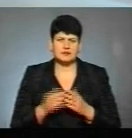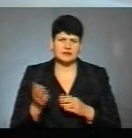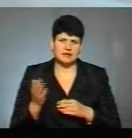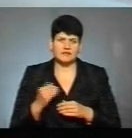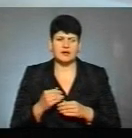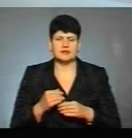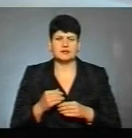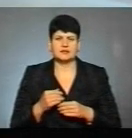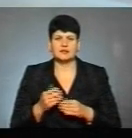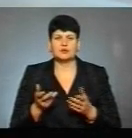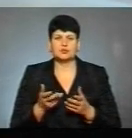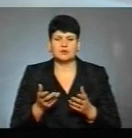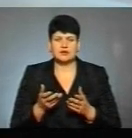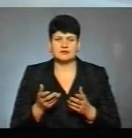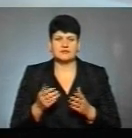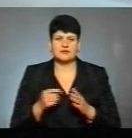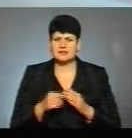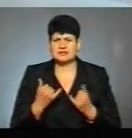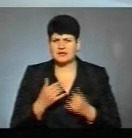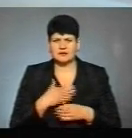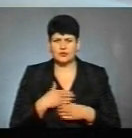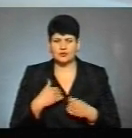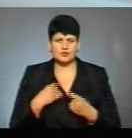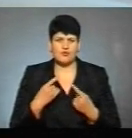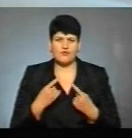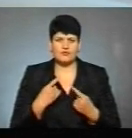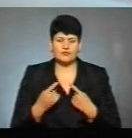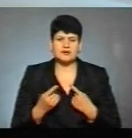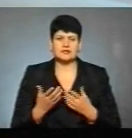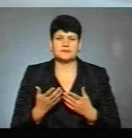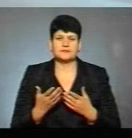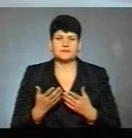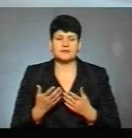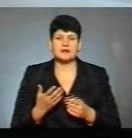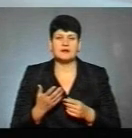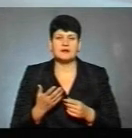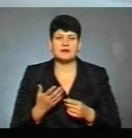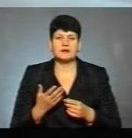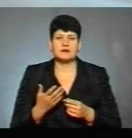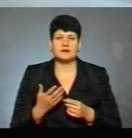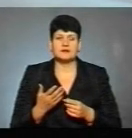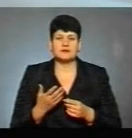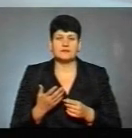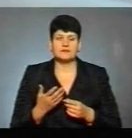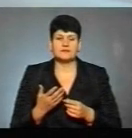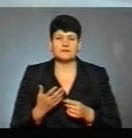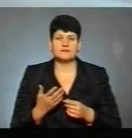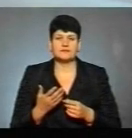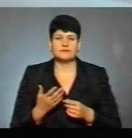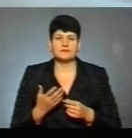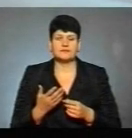десь, ну, були там, не хочу зараз говорити, які там саме, але